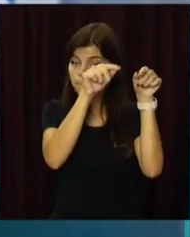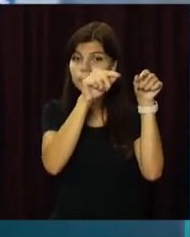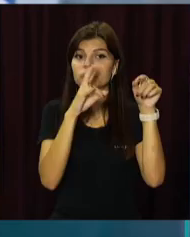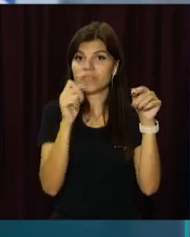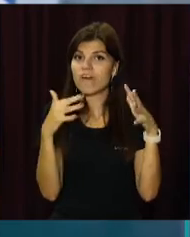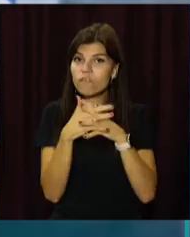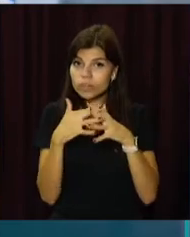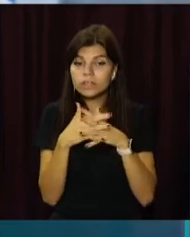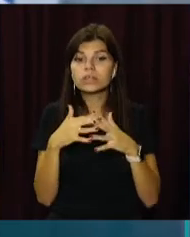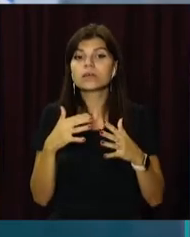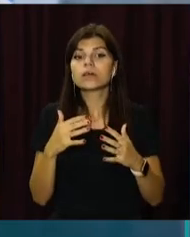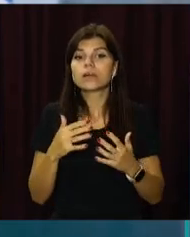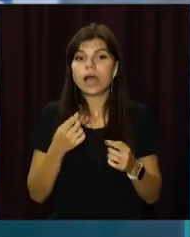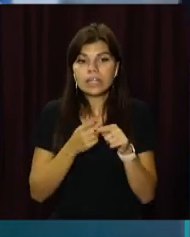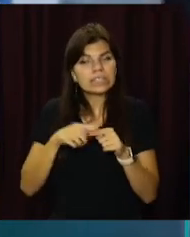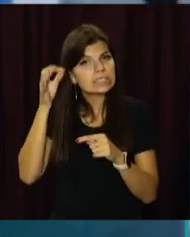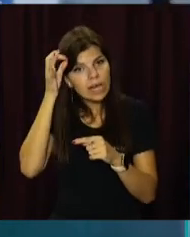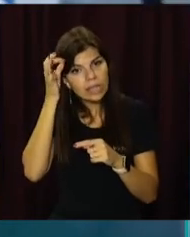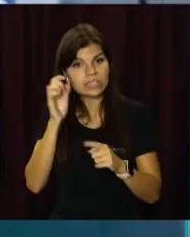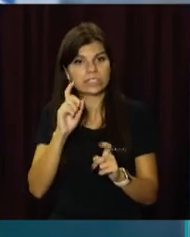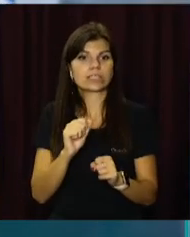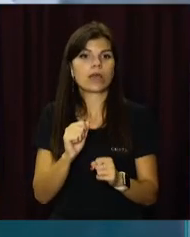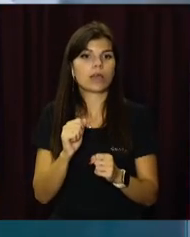на війні. Це